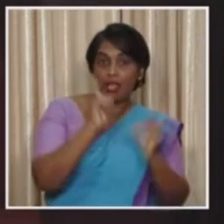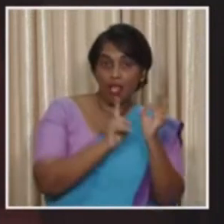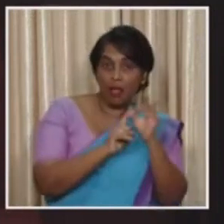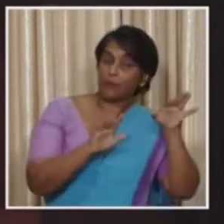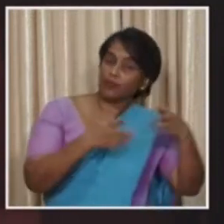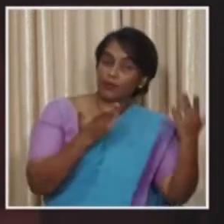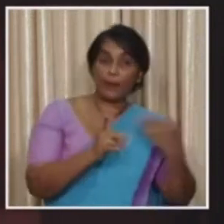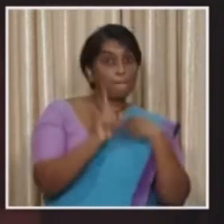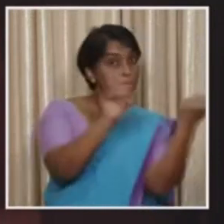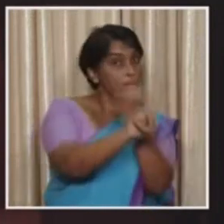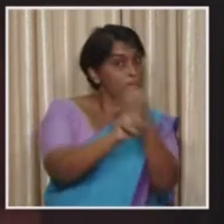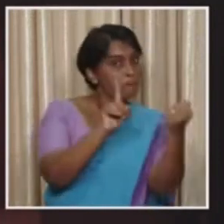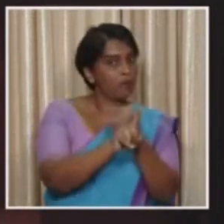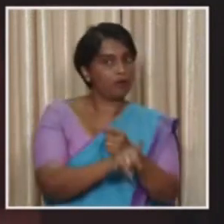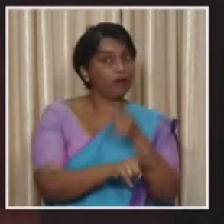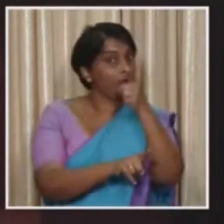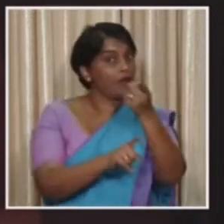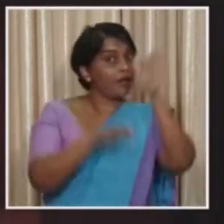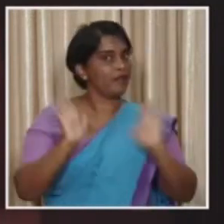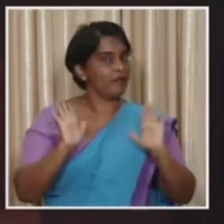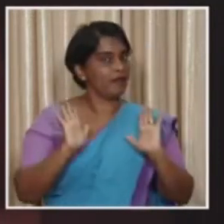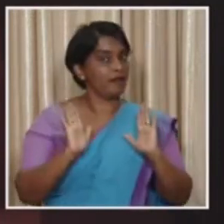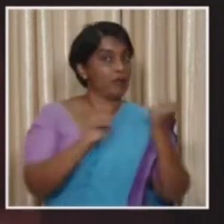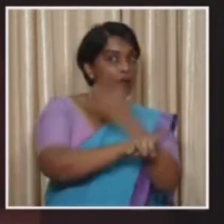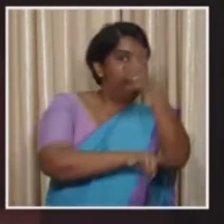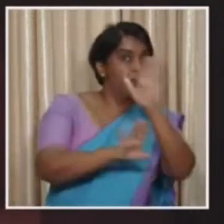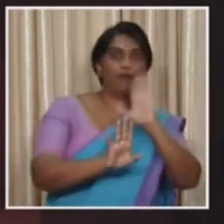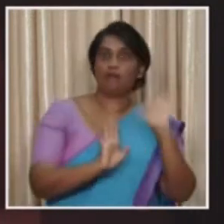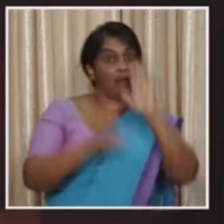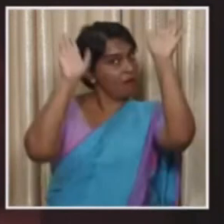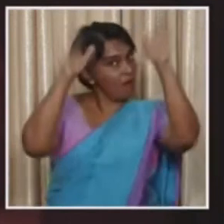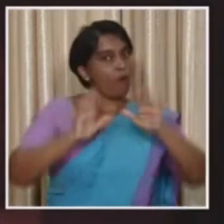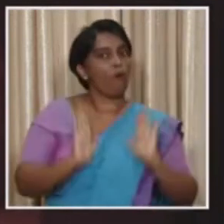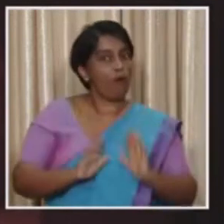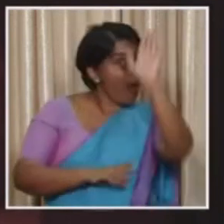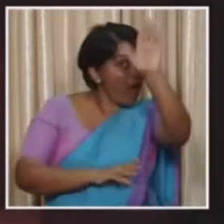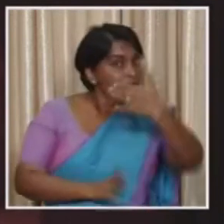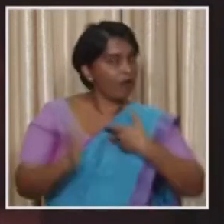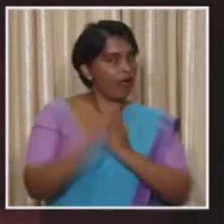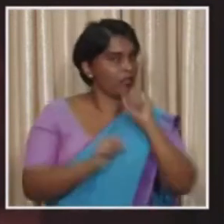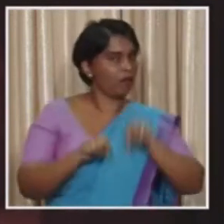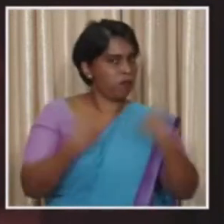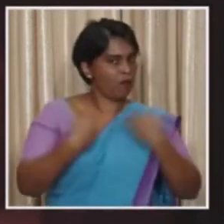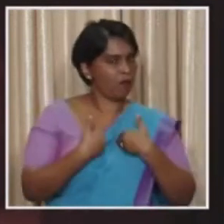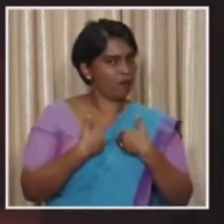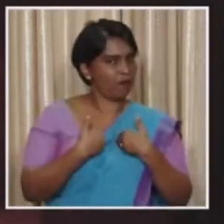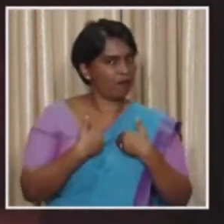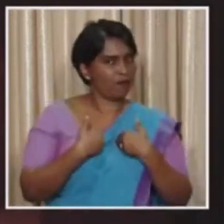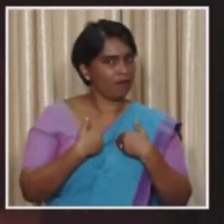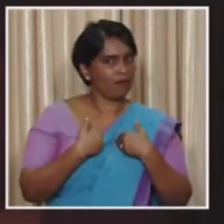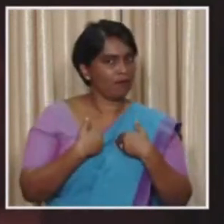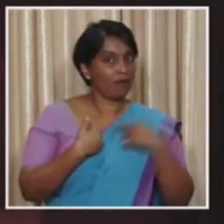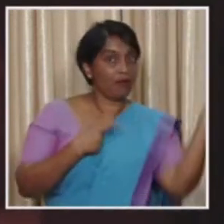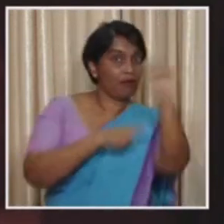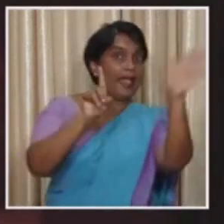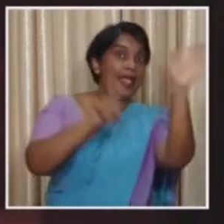හෝ කාගේවත් බලපෑම් වලට එයාට එන්න තු ඉන්න බෑ. ඒ අය ආවේ නැත්තම් ඒක මගේ වරප්‍රසාද කඩ කිරීම. එයාට එන්න